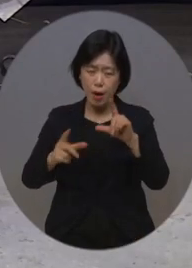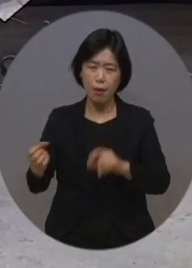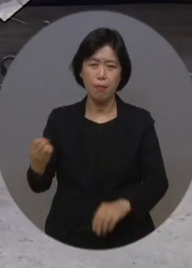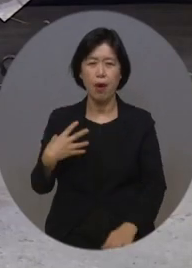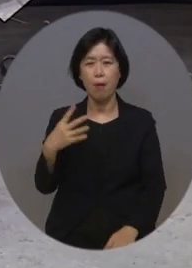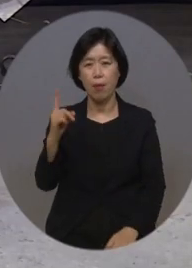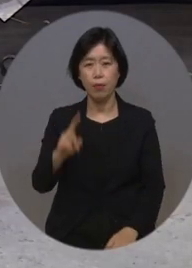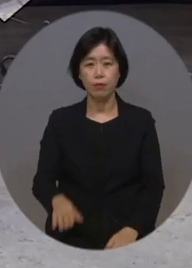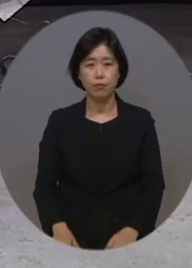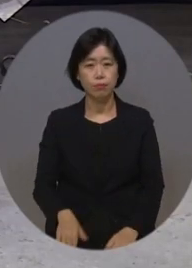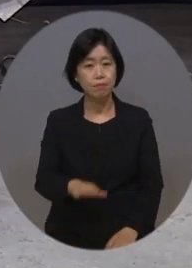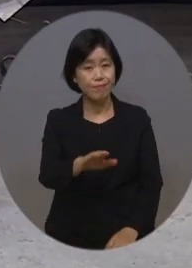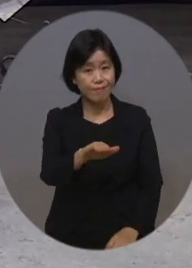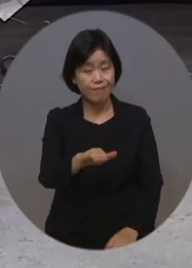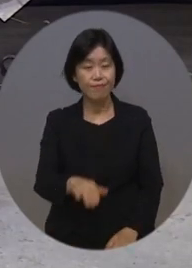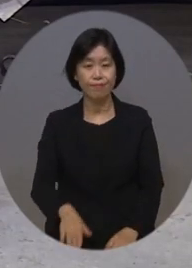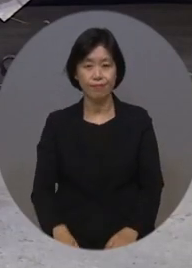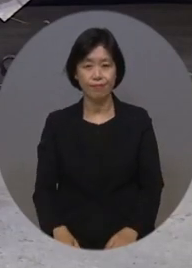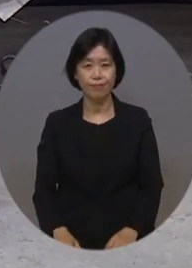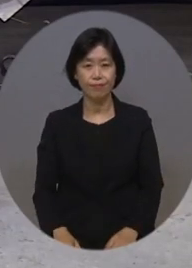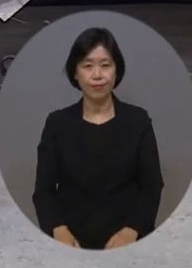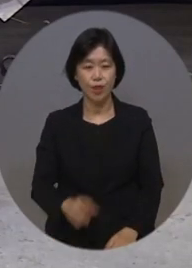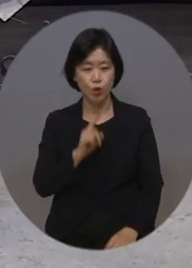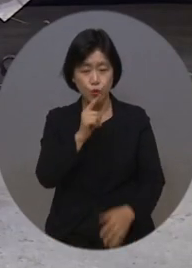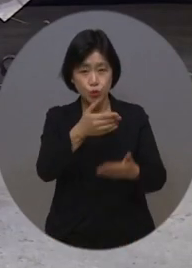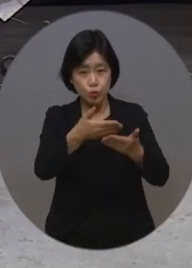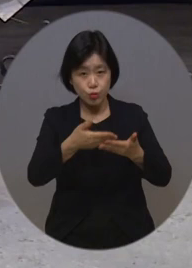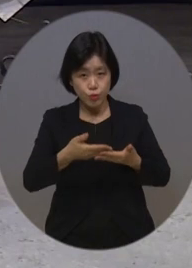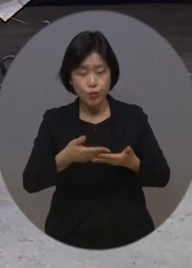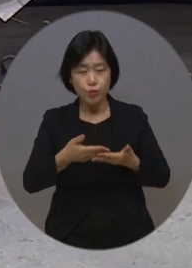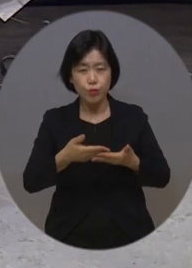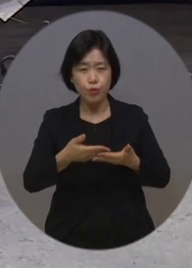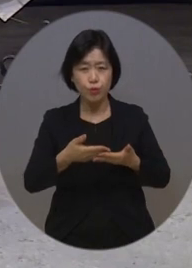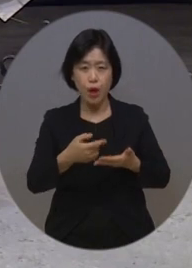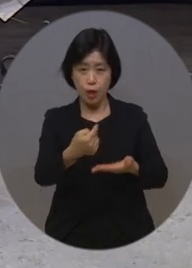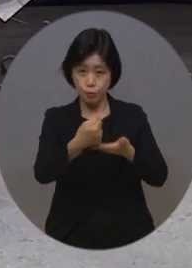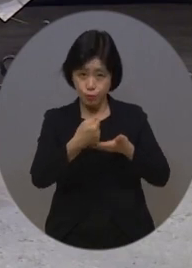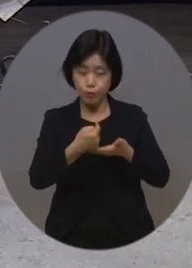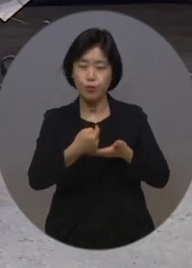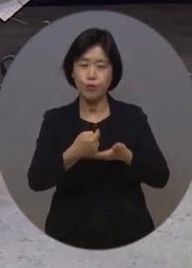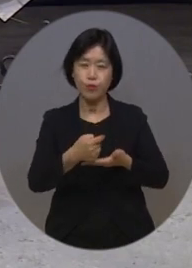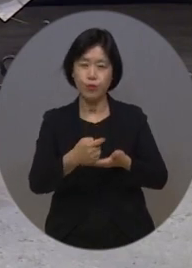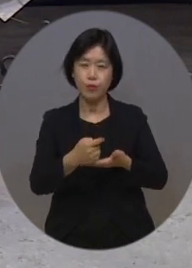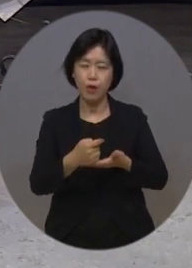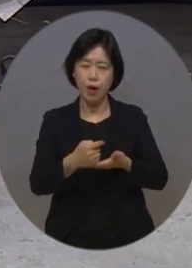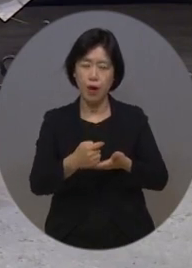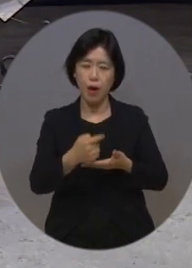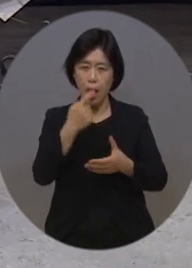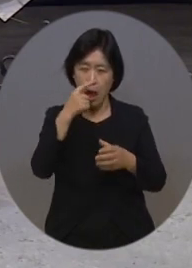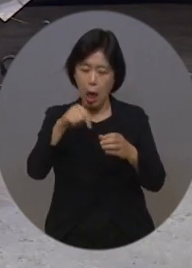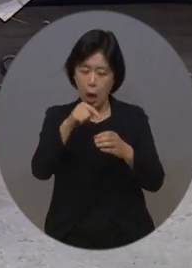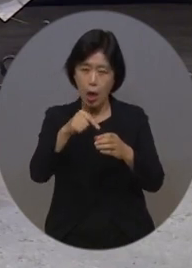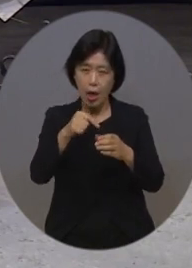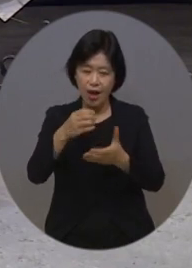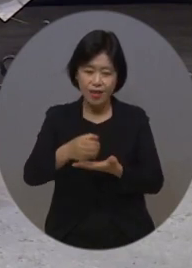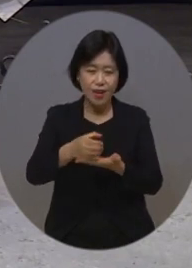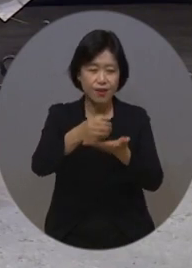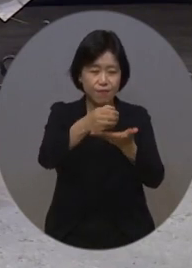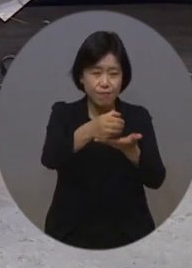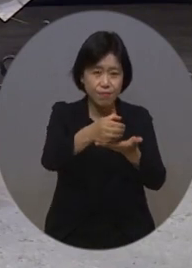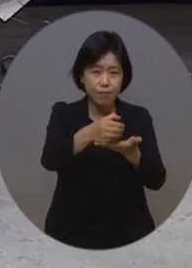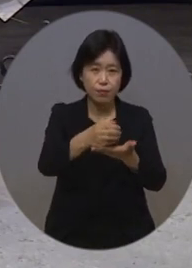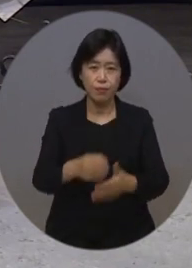고객님, 주문하신 아메리카노 한 잔 나오셨습니다. 아주 자연스럽게 말합니다.